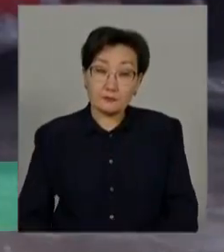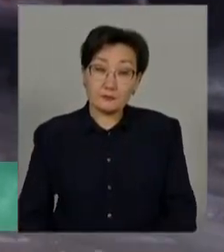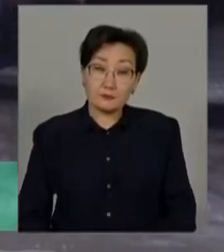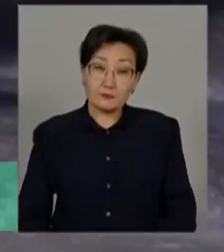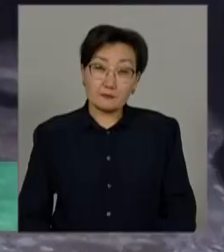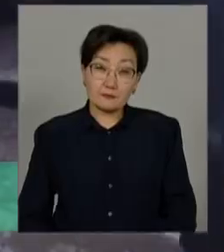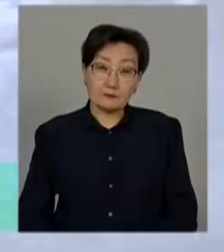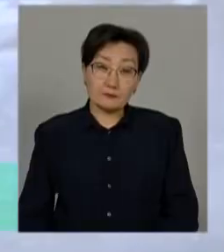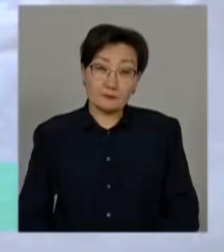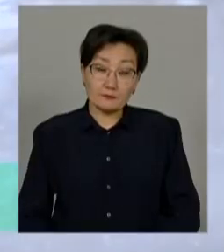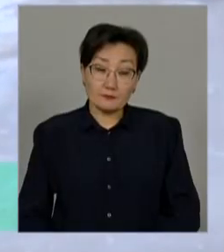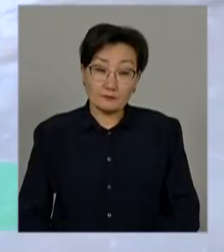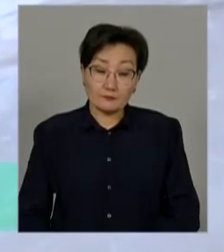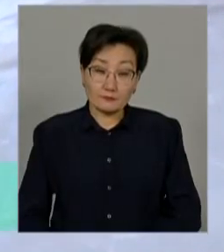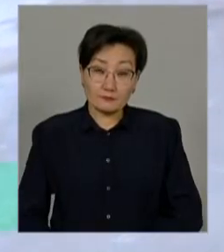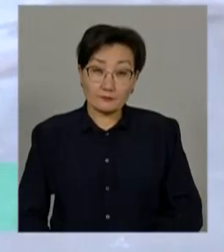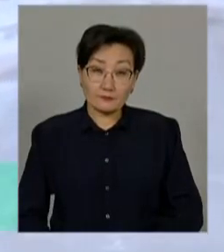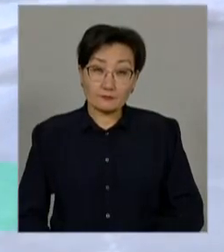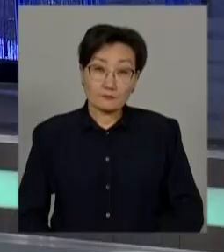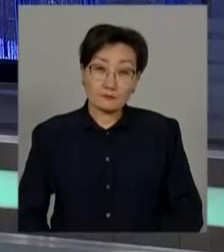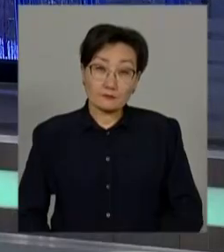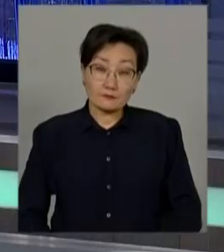Елубаев, Алматы телеарнасы, Солтүстік Қазақстан облысы.